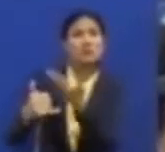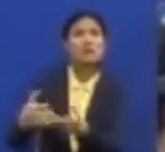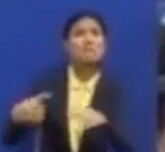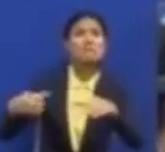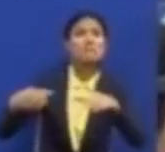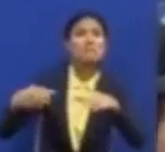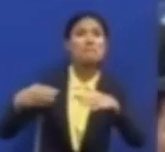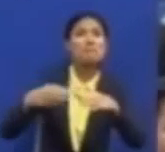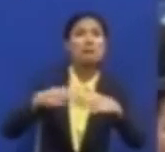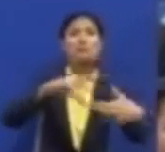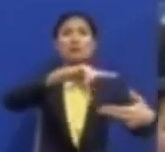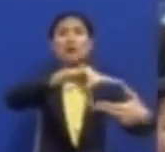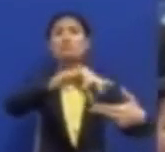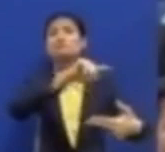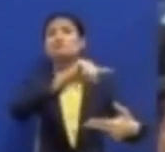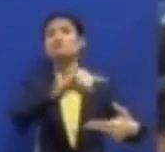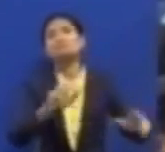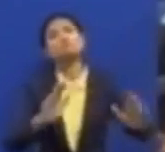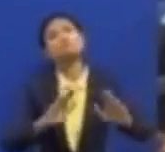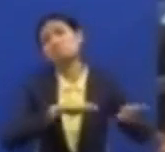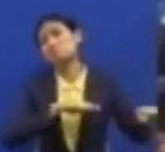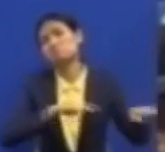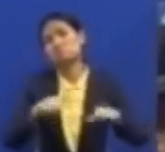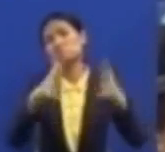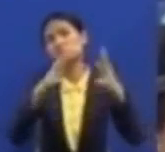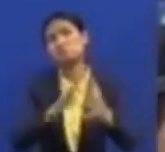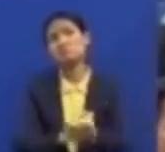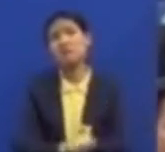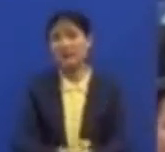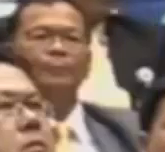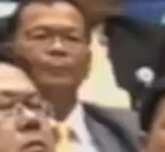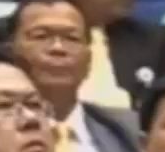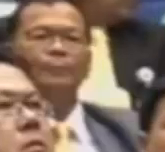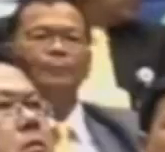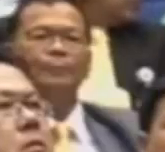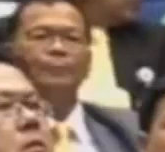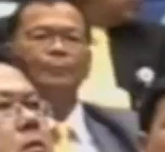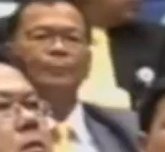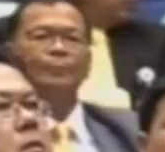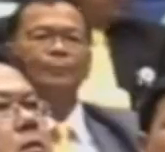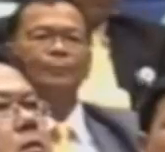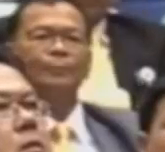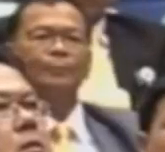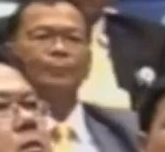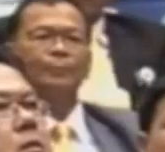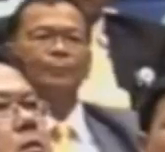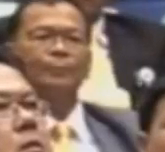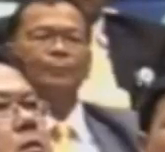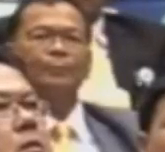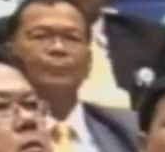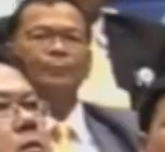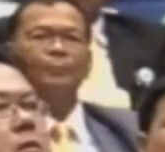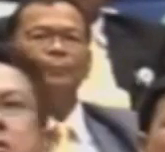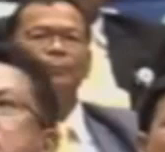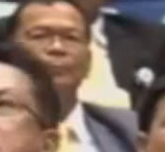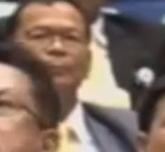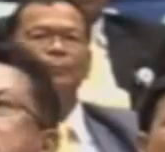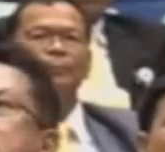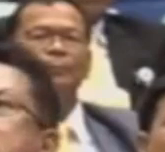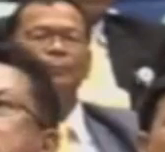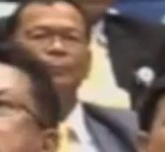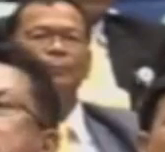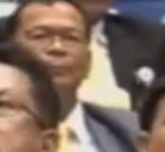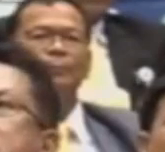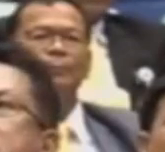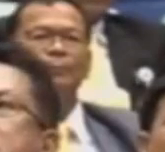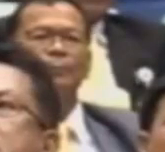ร้อมจริงๆมันไม่ได้เป็นเงื่อนไขของสภาเลยครับถ้าเกิดว่าวันหน้านี่มีเรื่องสำคัญเข้ามาวันเลือกตั้ง